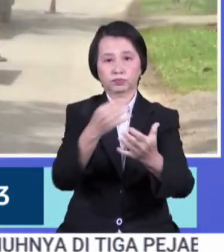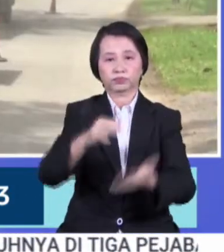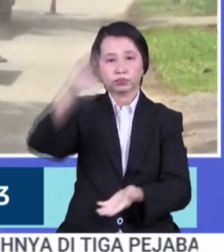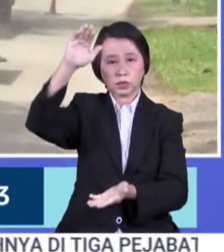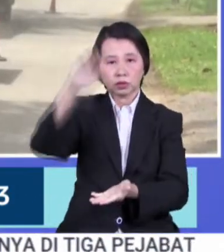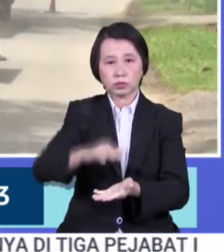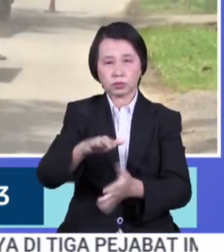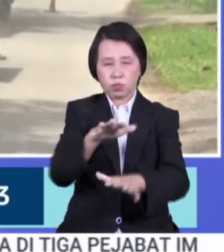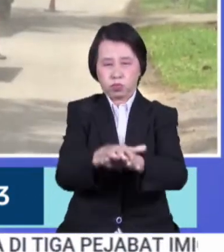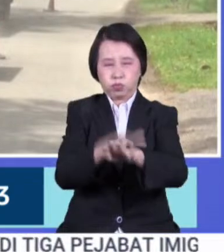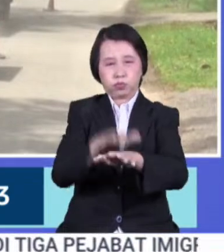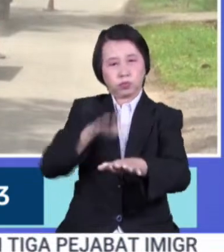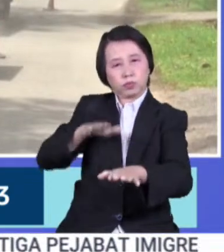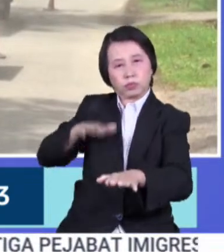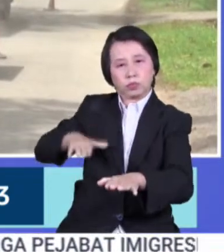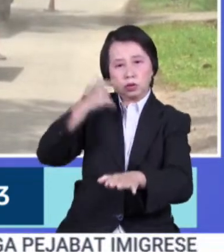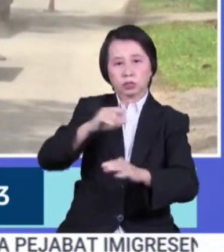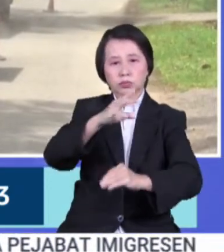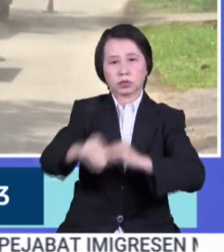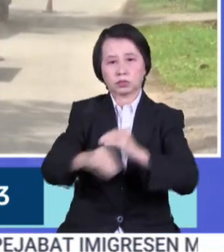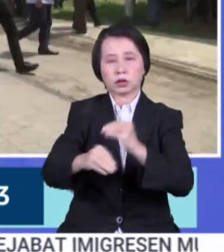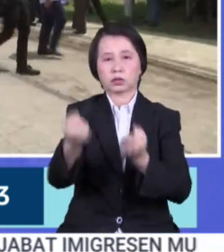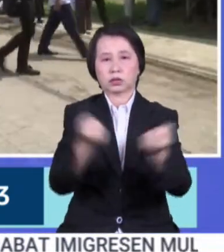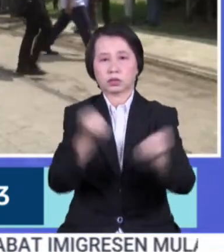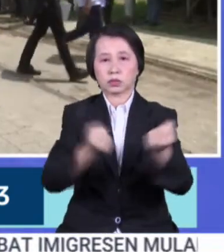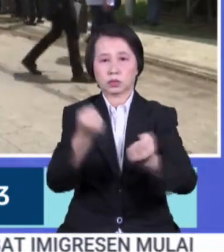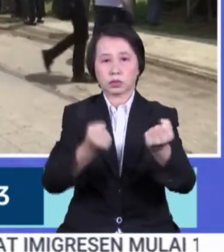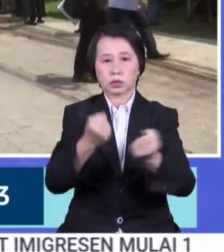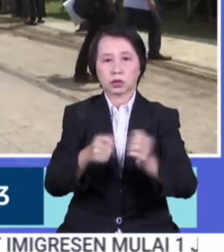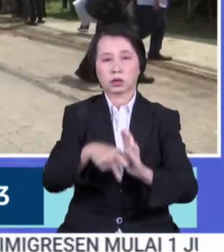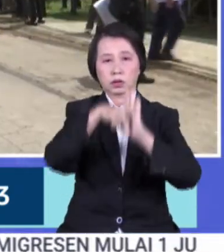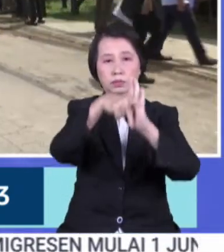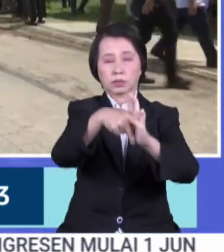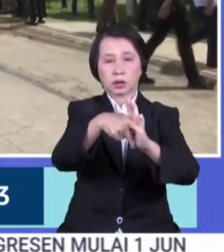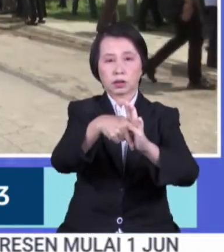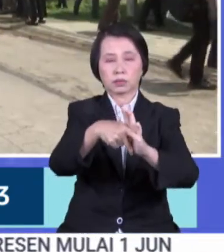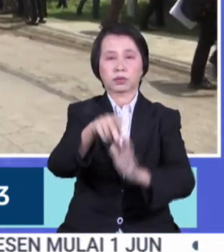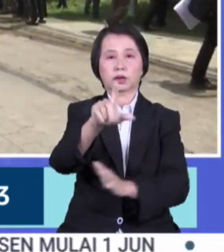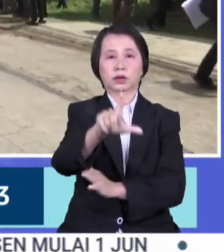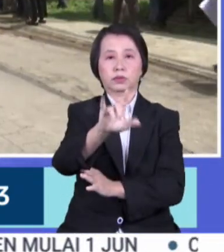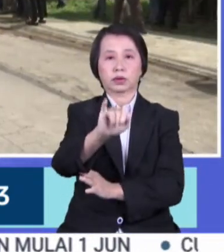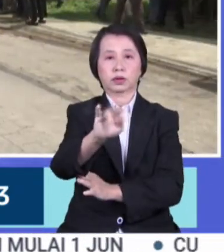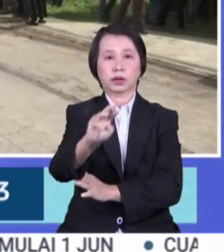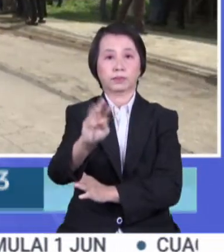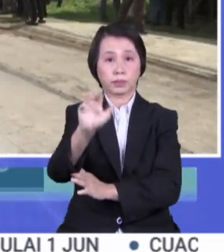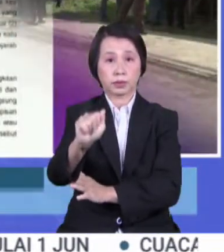mengurangkan kesesakan susulan penambahan kenderaan sempena pameran antarabangsa itu.